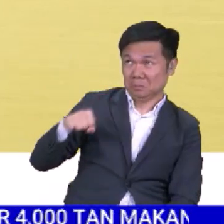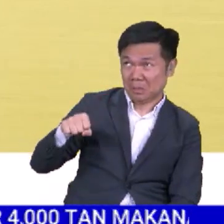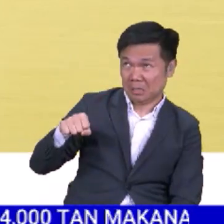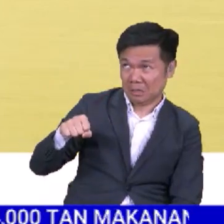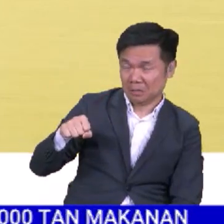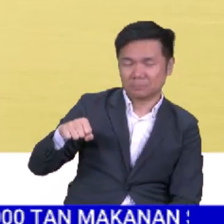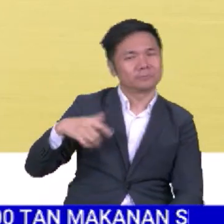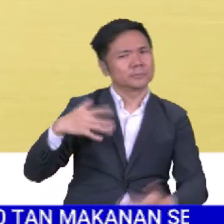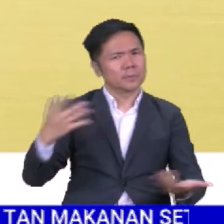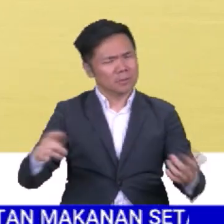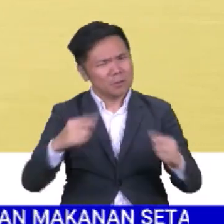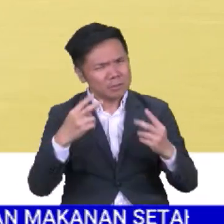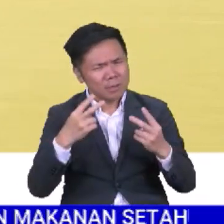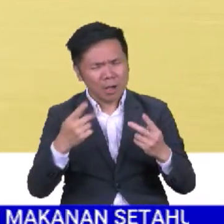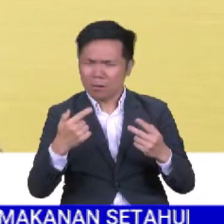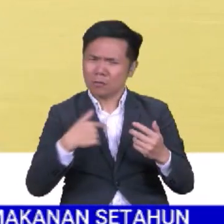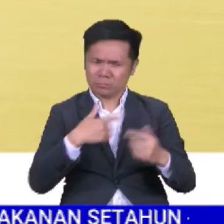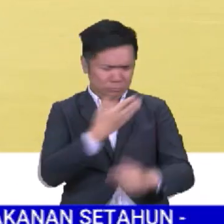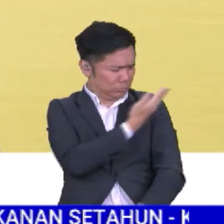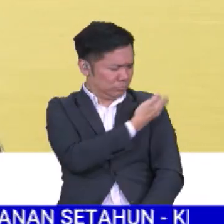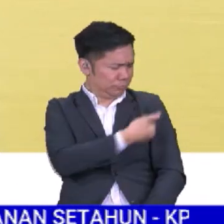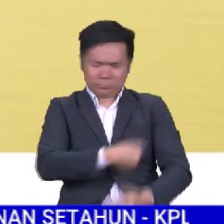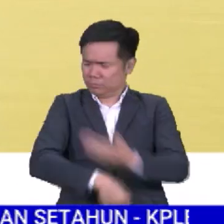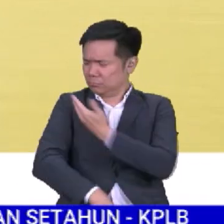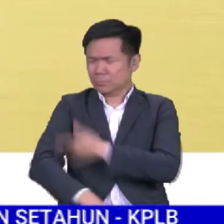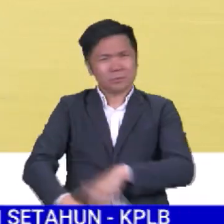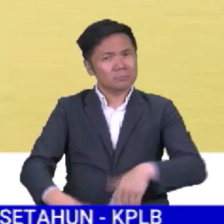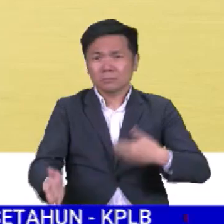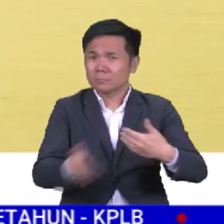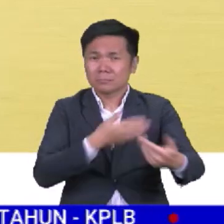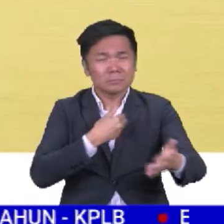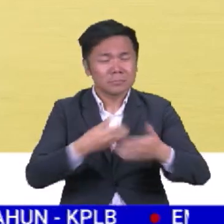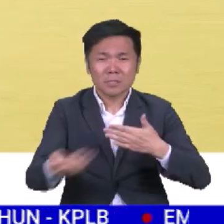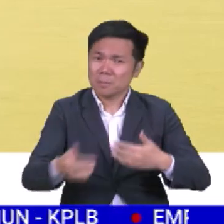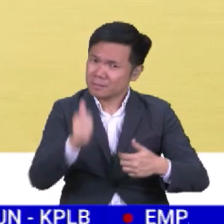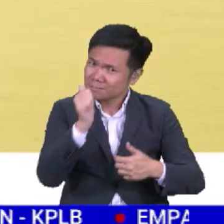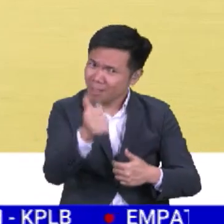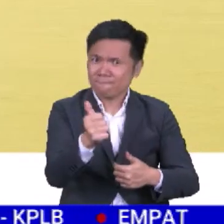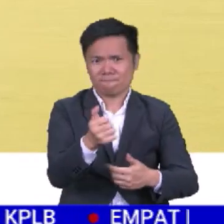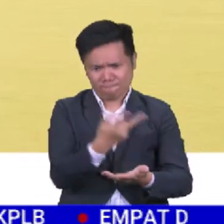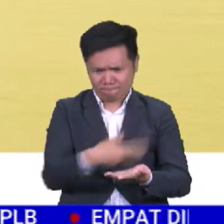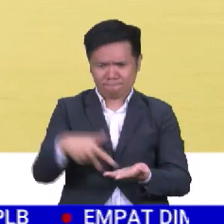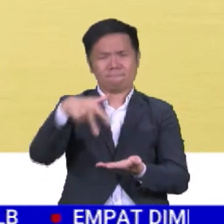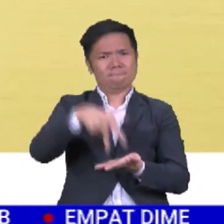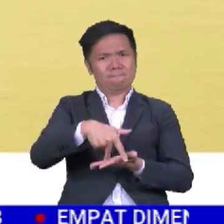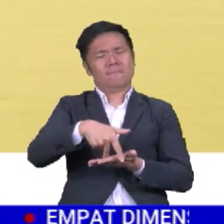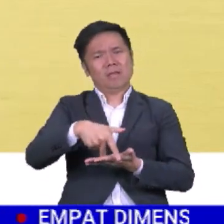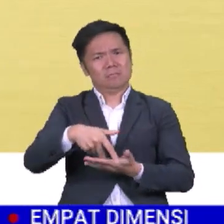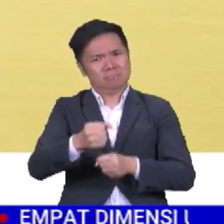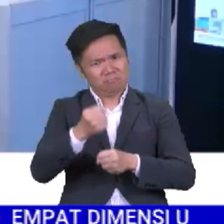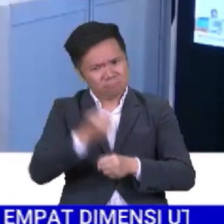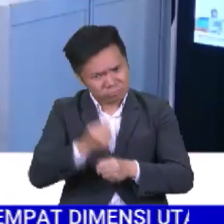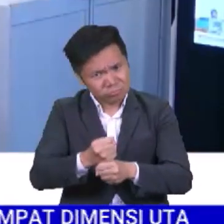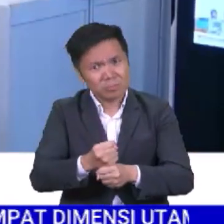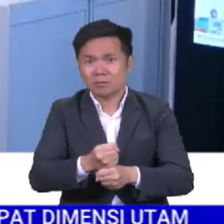kalau tanya saya, bukan masalah kalau tak ada tangan ke ada apa. Usaha sendiri, jangan putus asa, jangan cepat kalah.